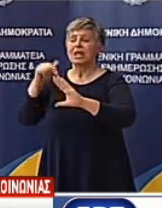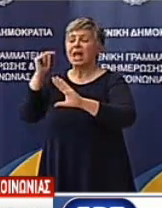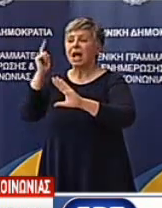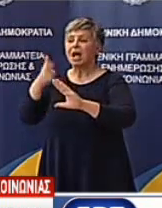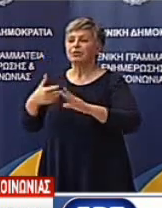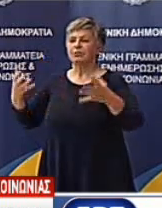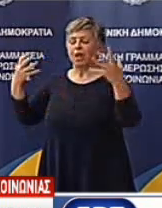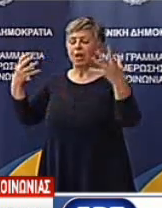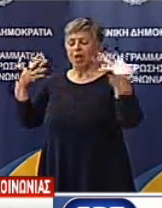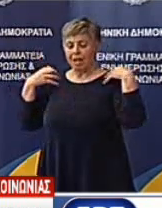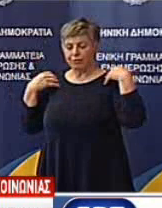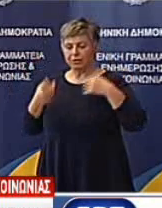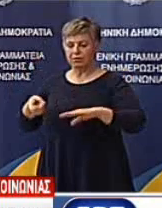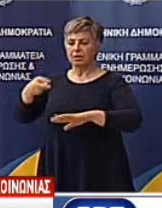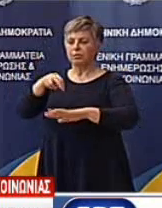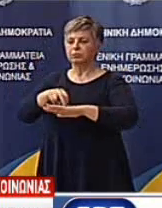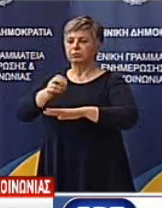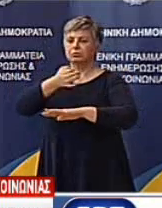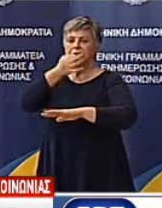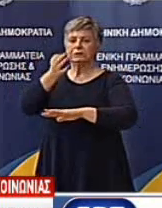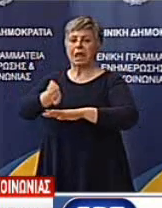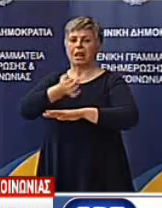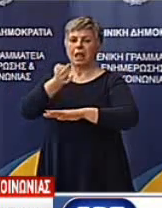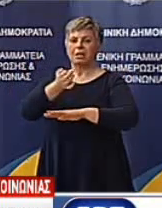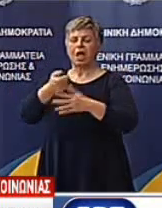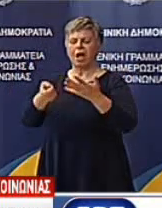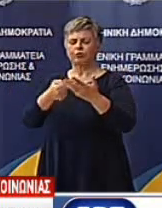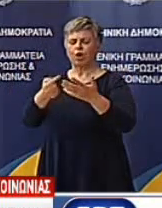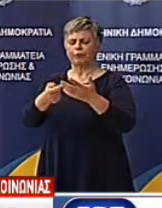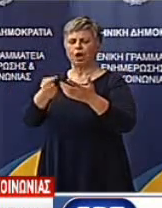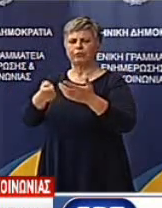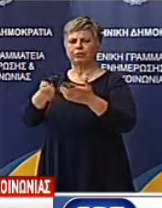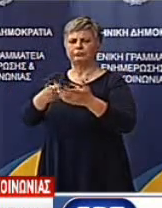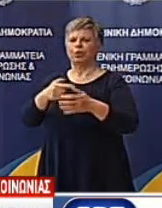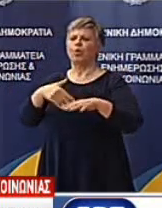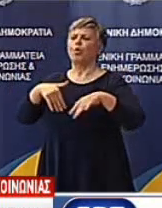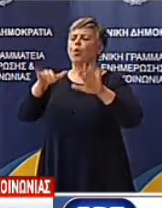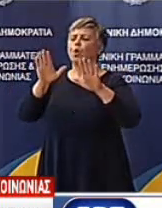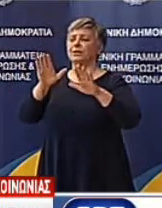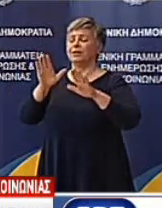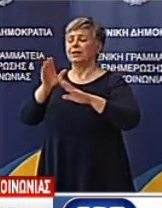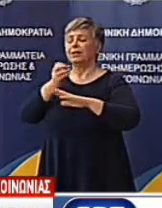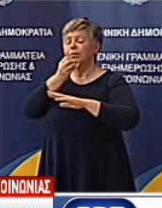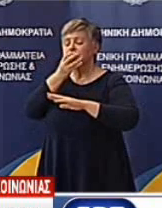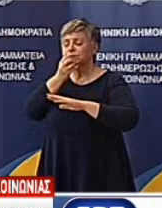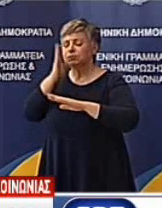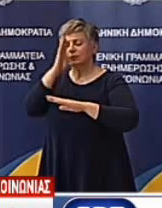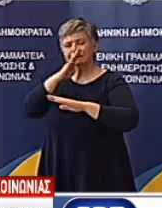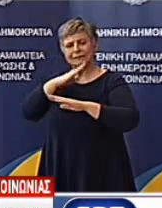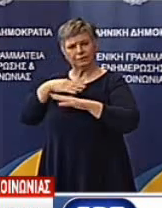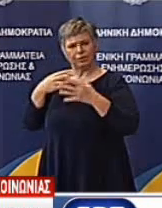τεθεί τέτοια ζητήματα προς τη χώρα σαν αυτά που διαραίουν και εμείς ως κυβέρνηση είμαστε αποφασισμένοι να κάνουμε